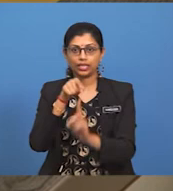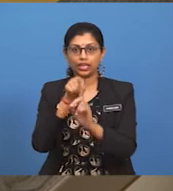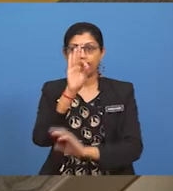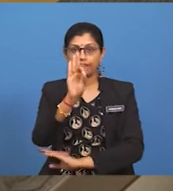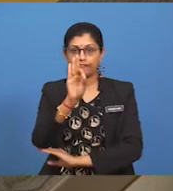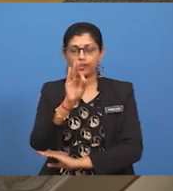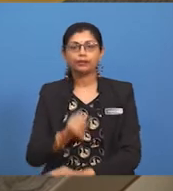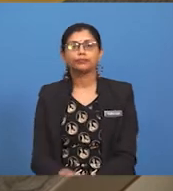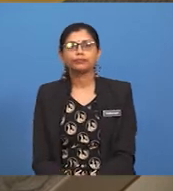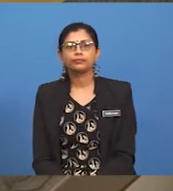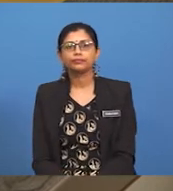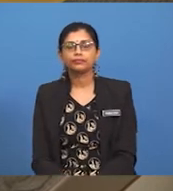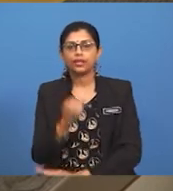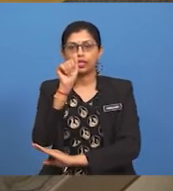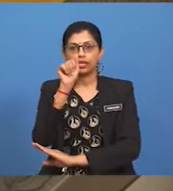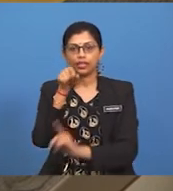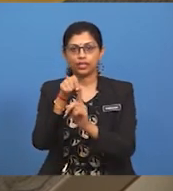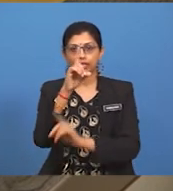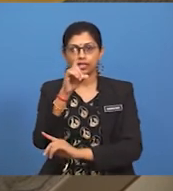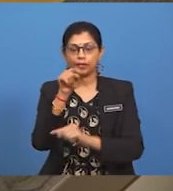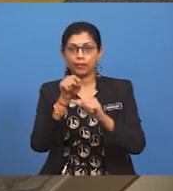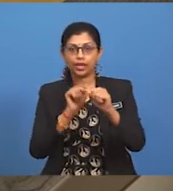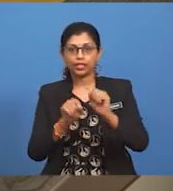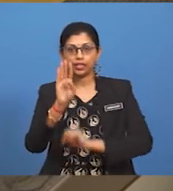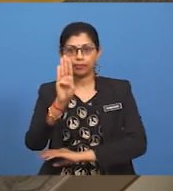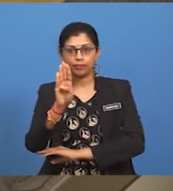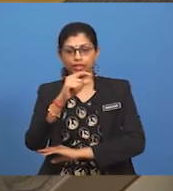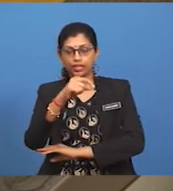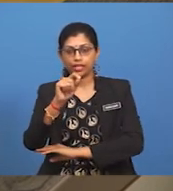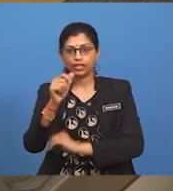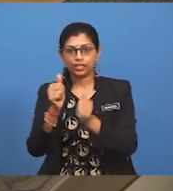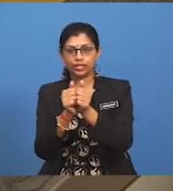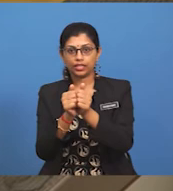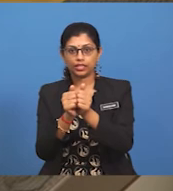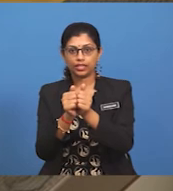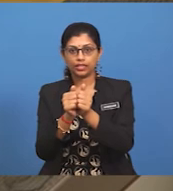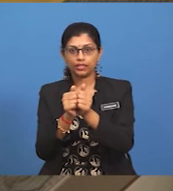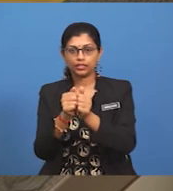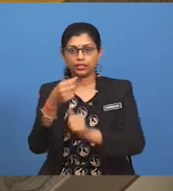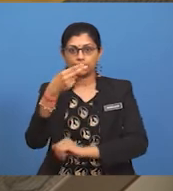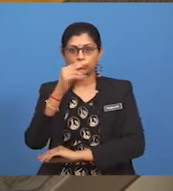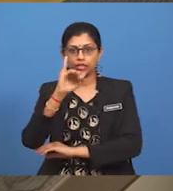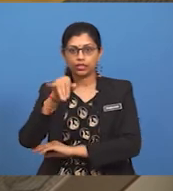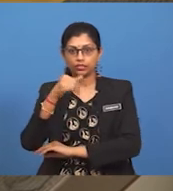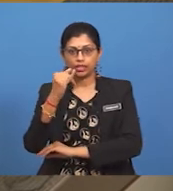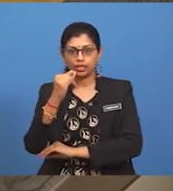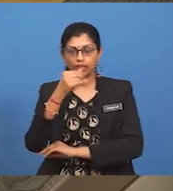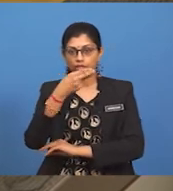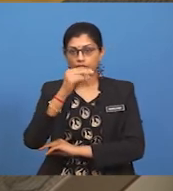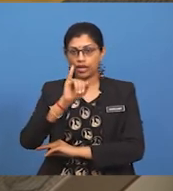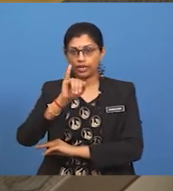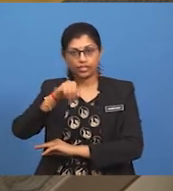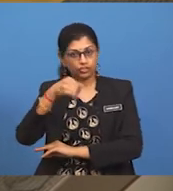F. A ke D bahagi dengan 4, tandakan H, I dan J.